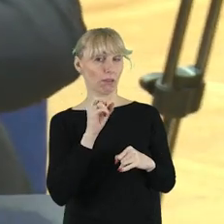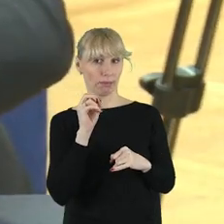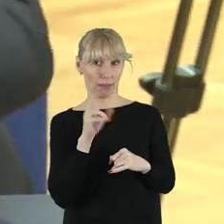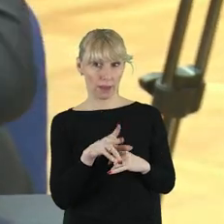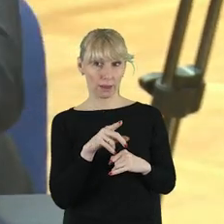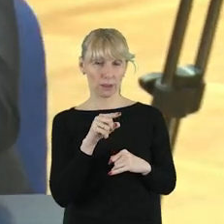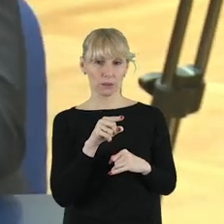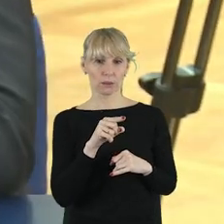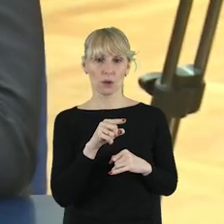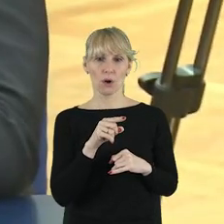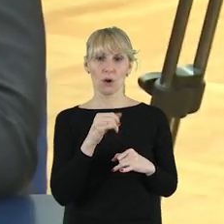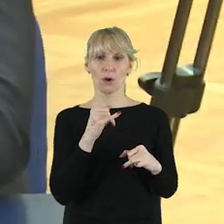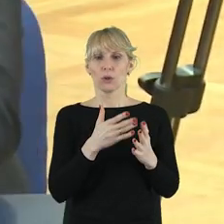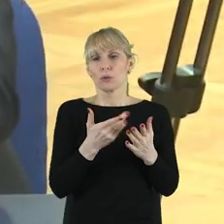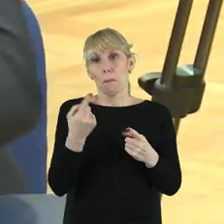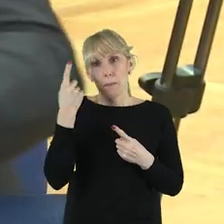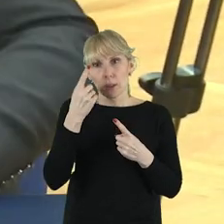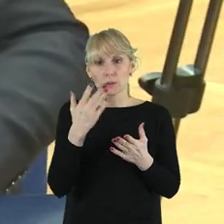takiej próby